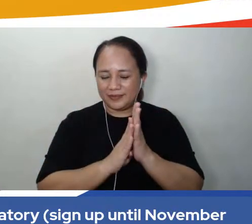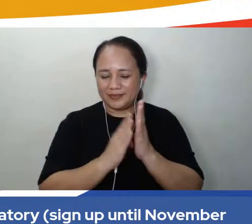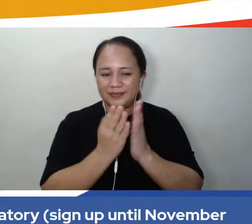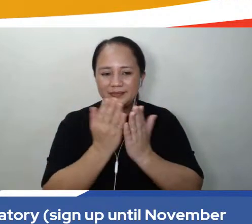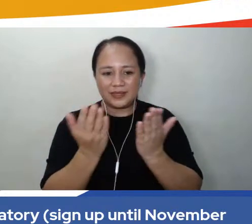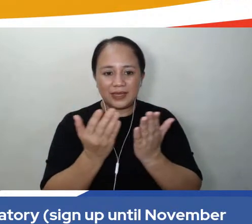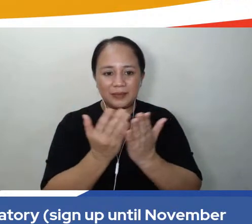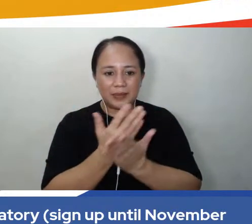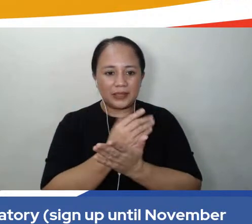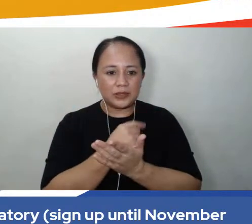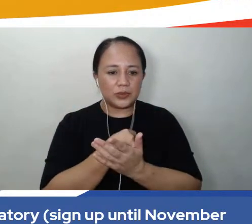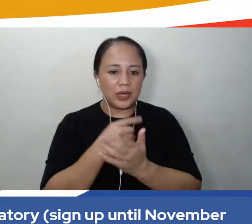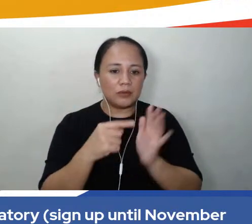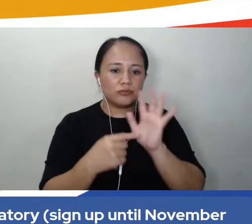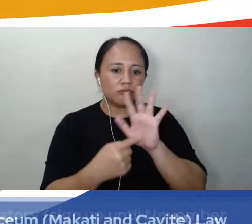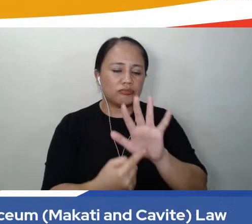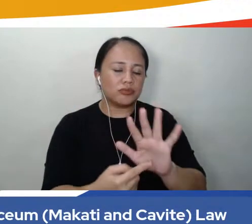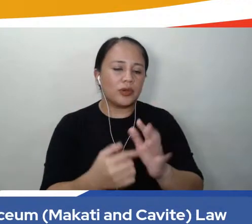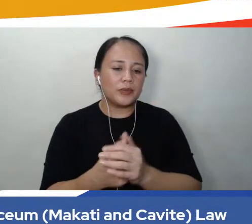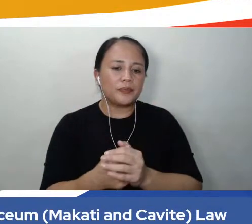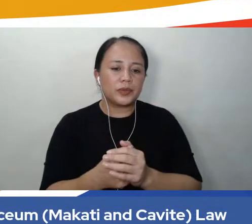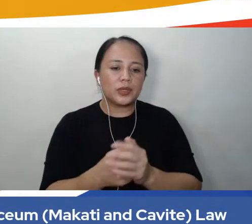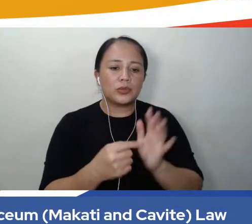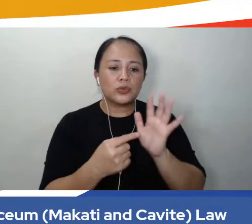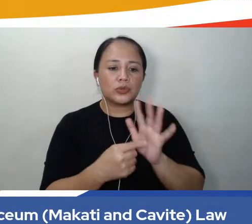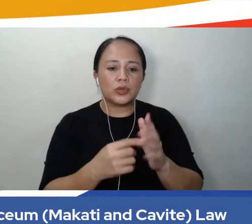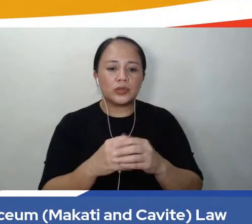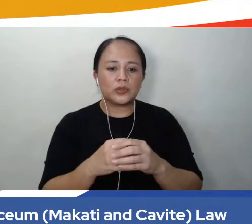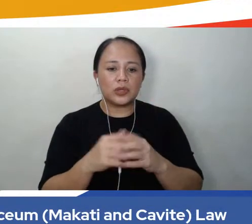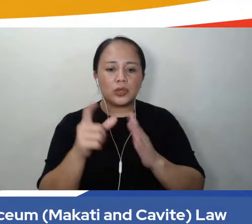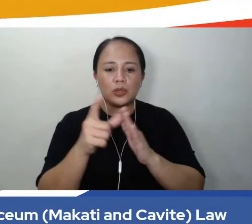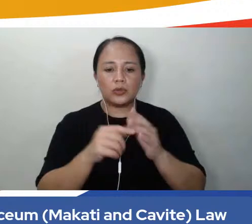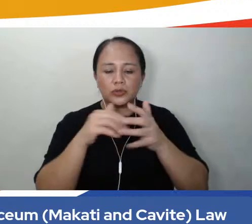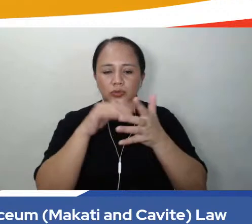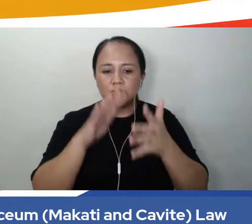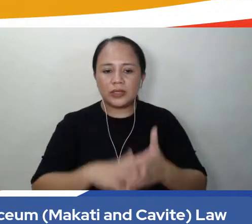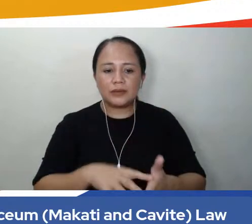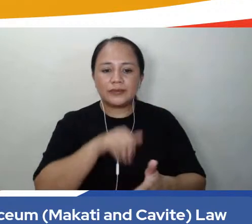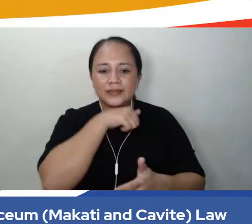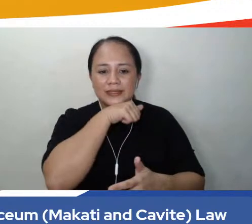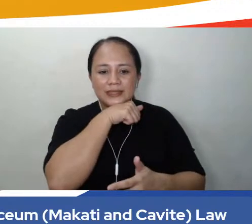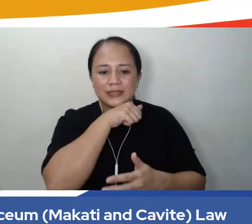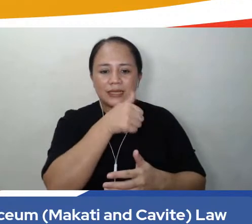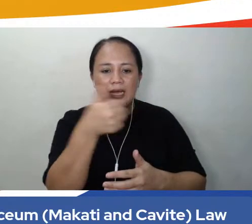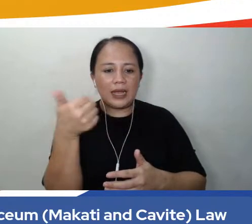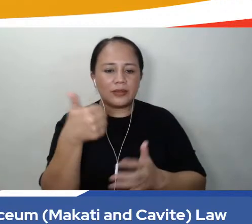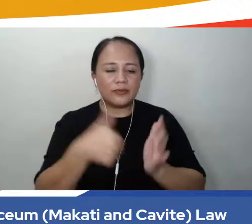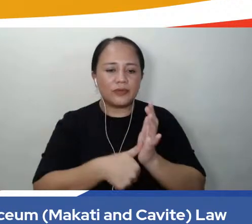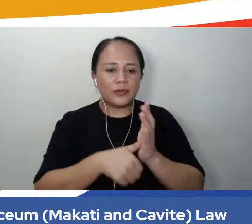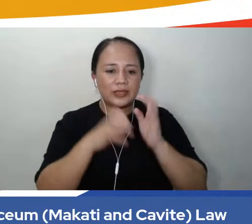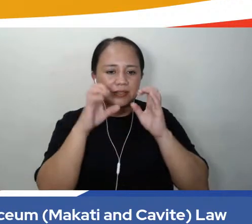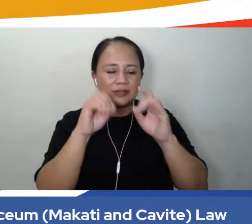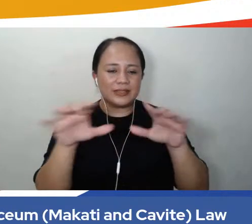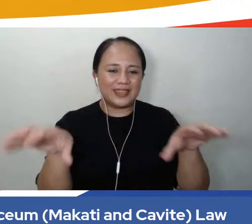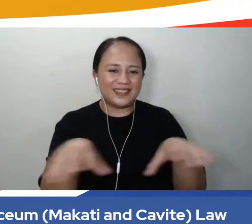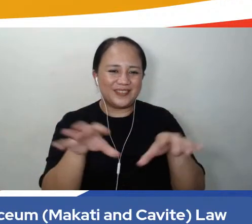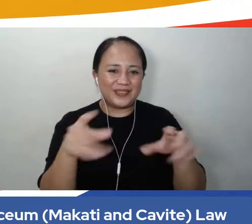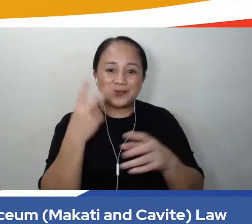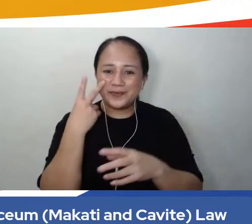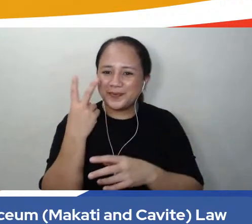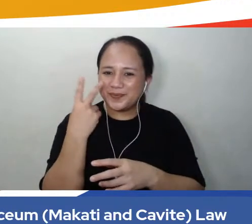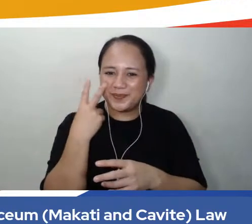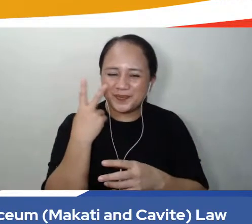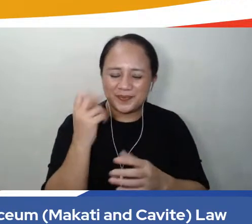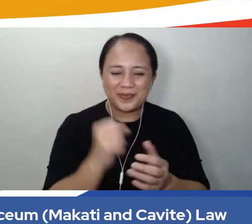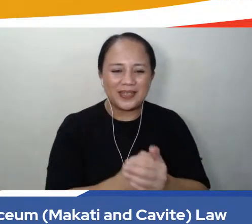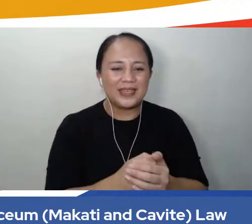also have upcoming shows featuring the law students from Ateneo Law School and other voter education activities. So abang-abang po tayo sa